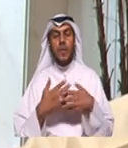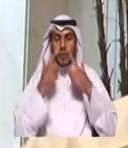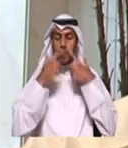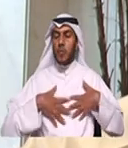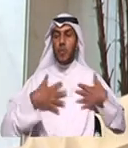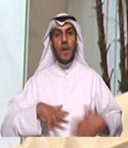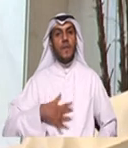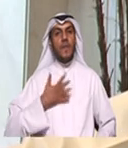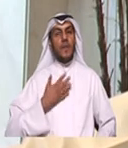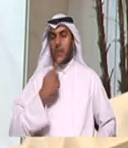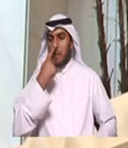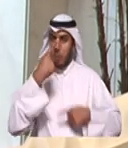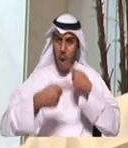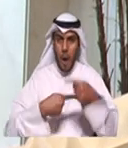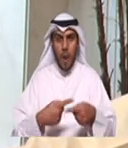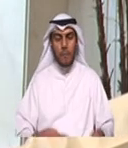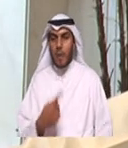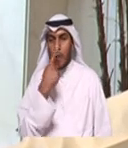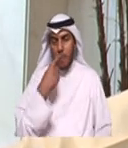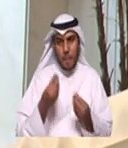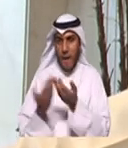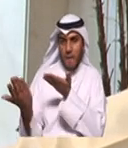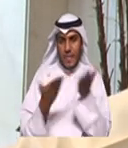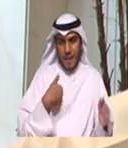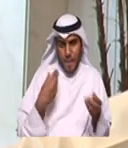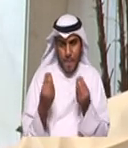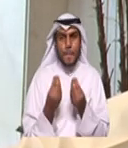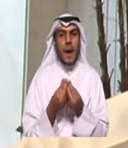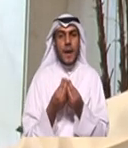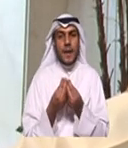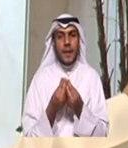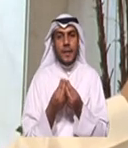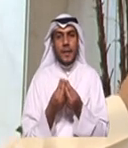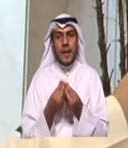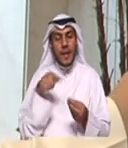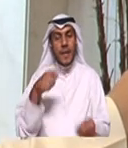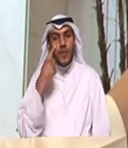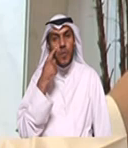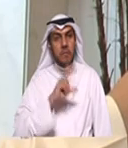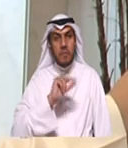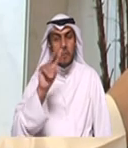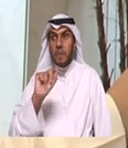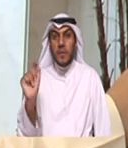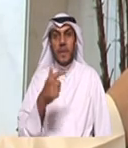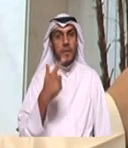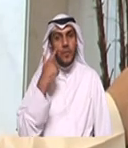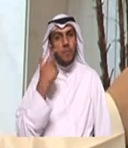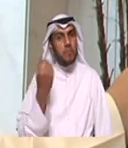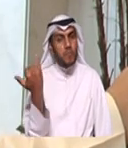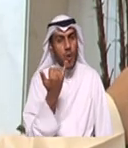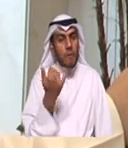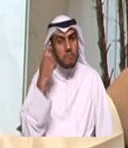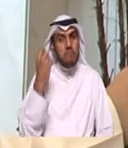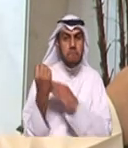اللي عودنا دائما على التشرف بمقابلته، وهذه فرصة لنا أيضا أن نستمع إلى توجيهات